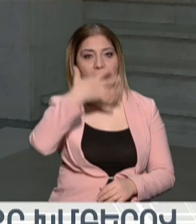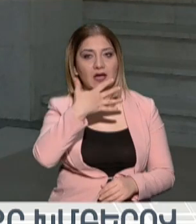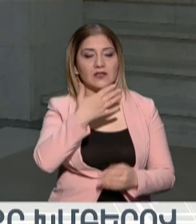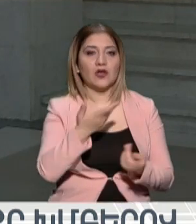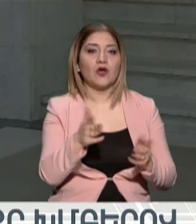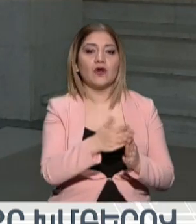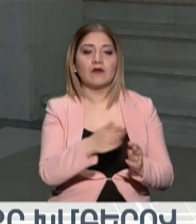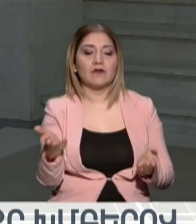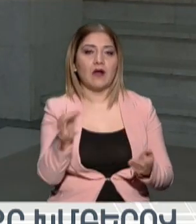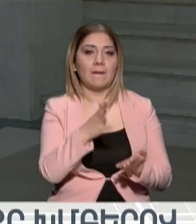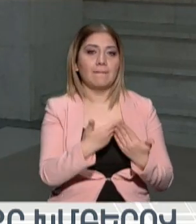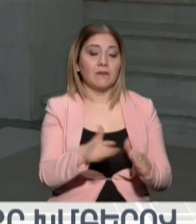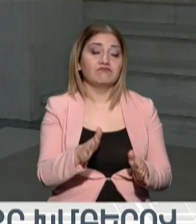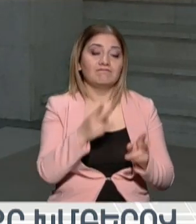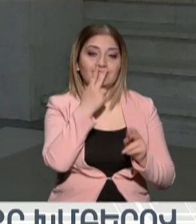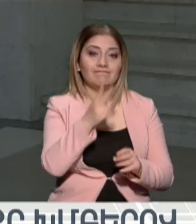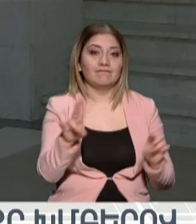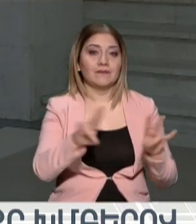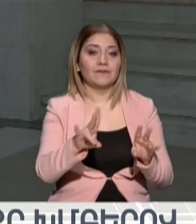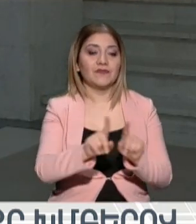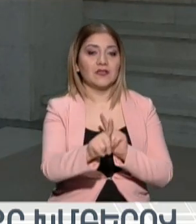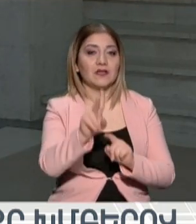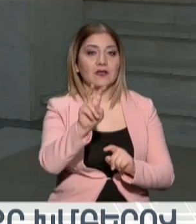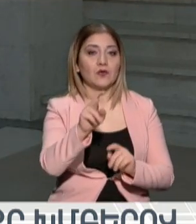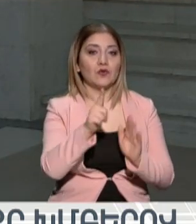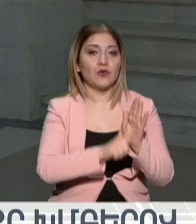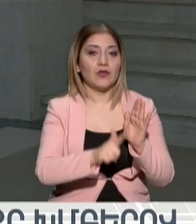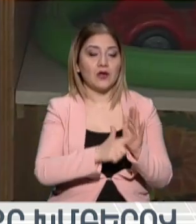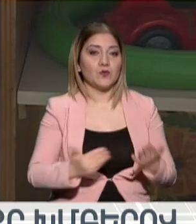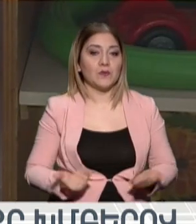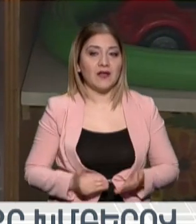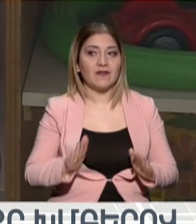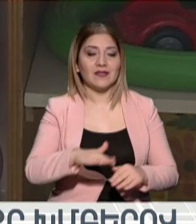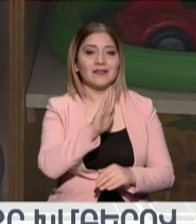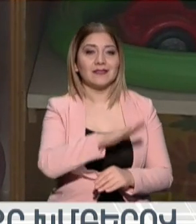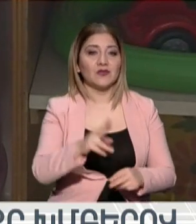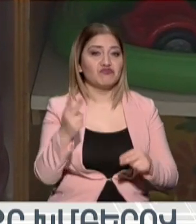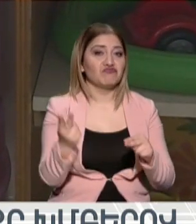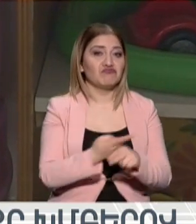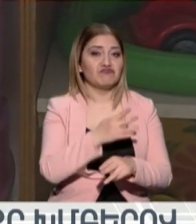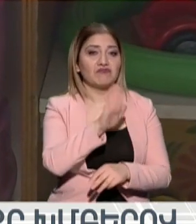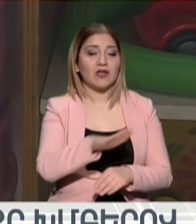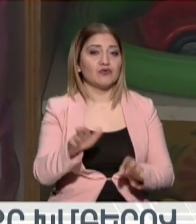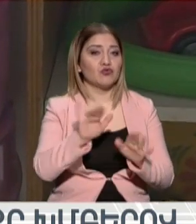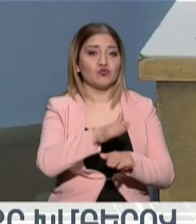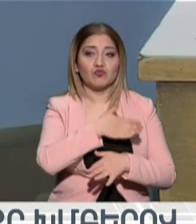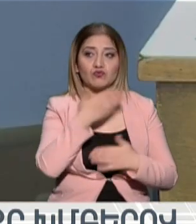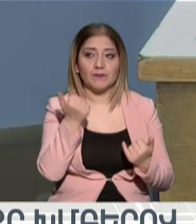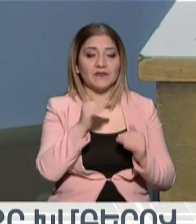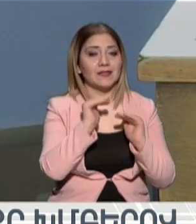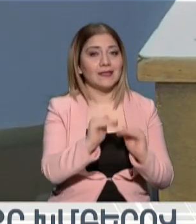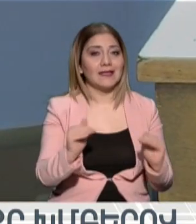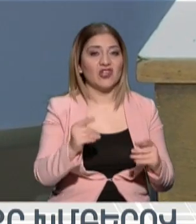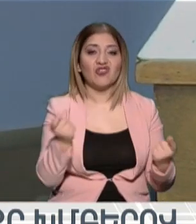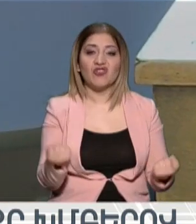նաև մյուսների համար։ Փոխնախարարը շեշտում է, Հայաստանի 270 բնակավայրերում փոքրերը զրկված են նախադպրոցական կրթությունից։